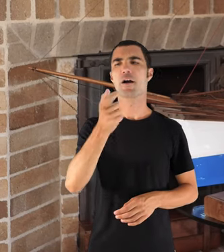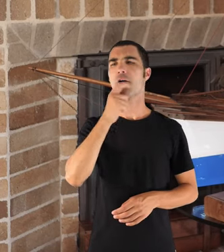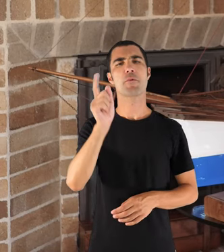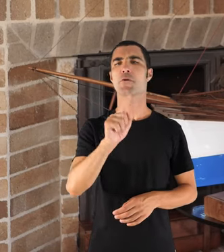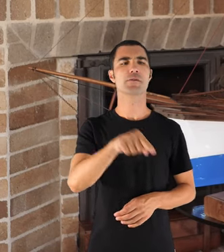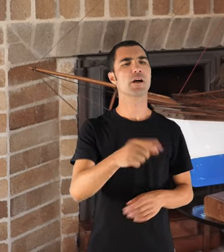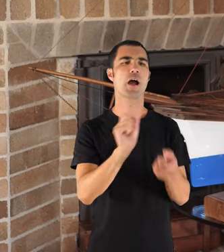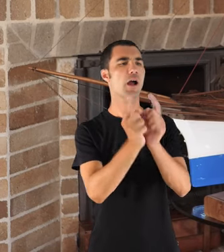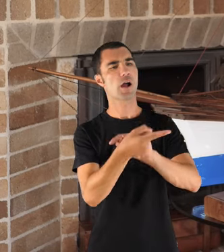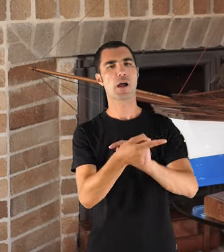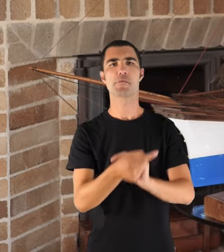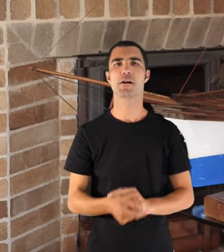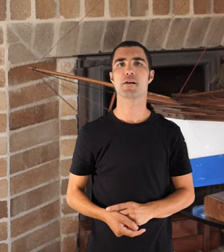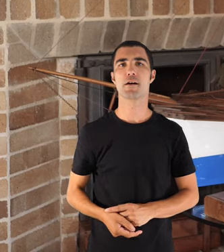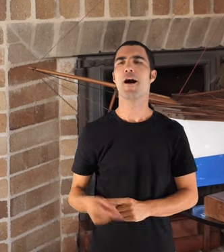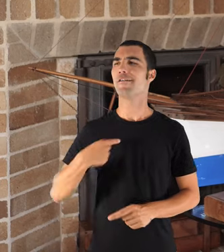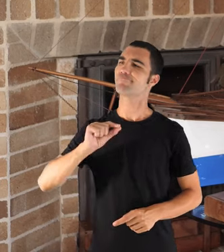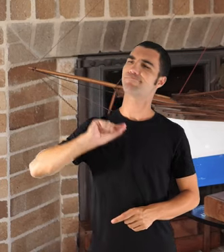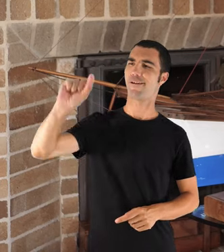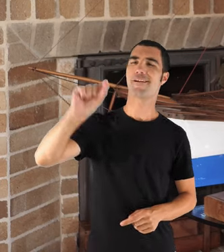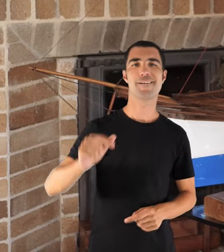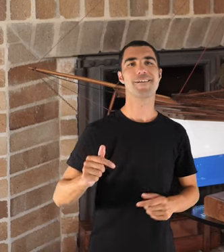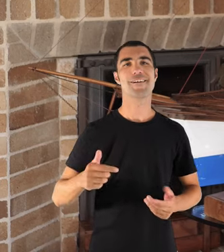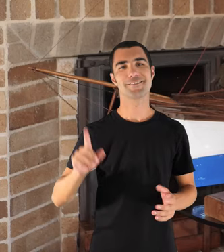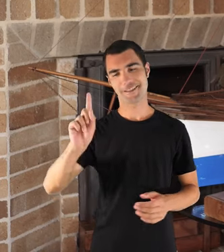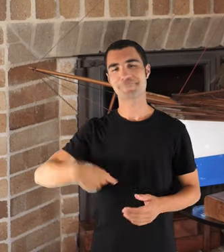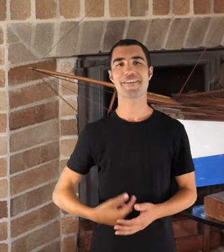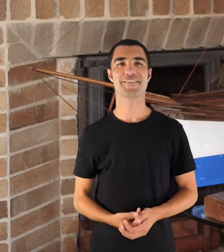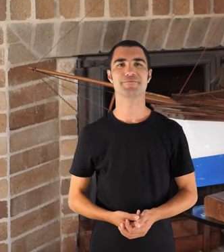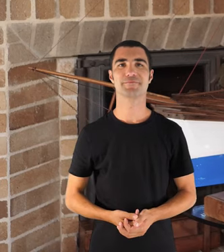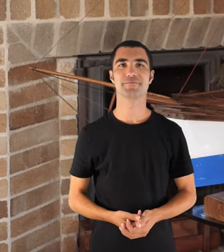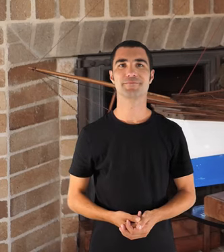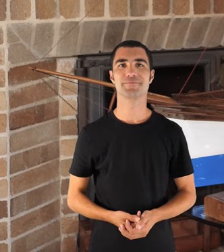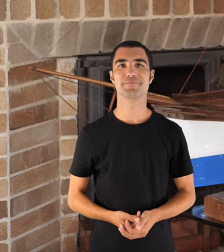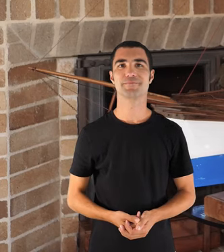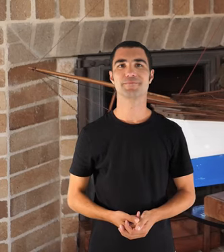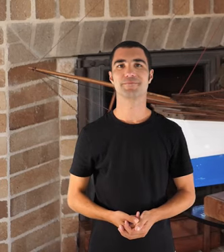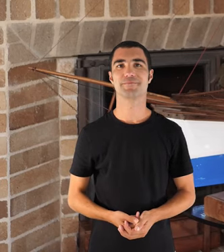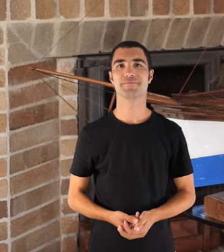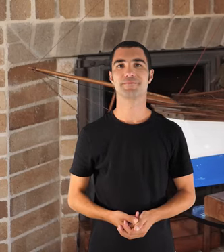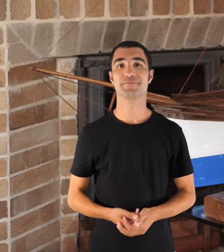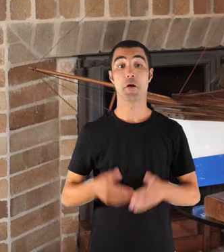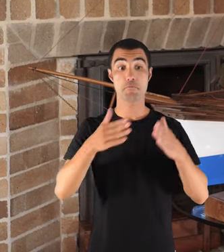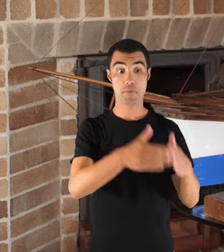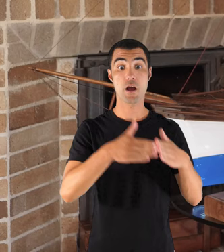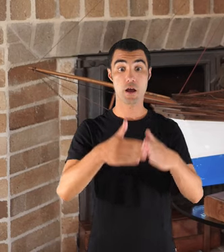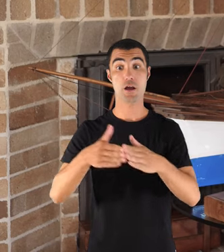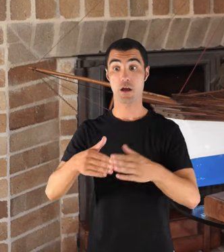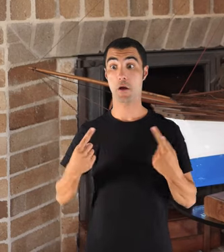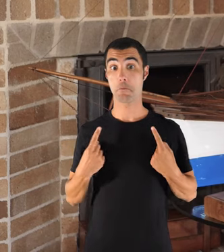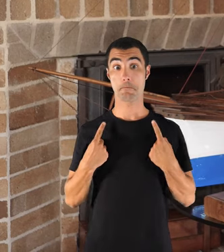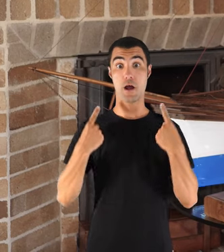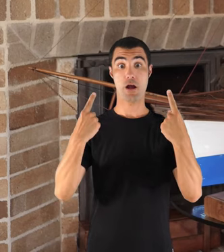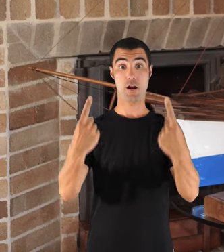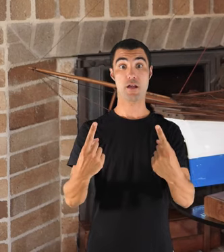I bueno, els primers barcos, que va ser un barco de